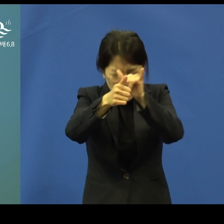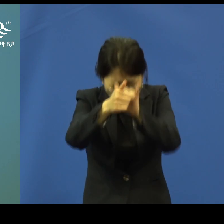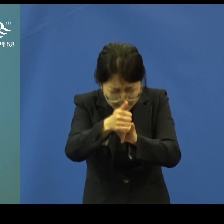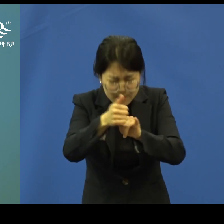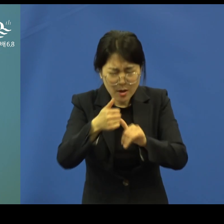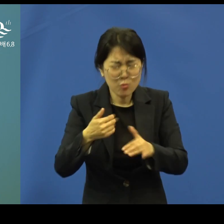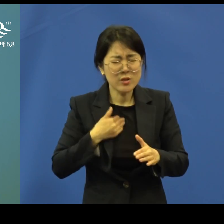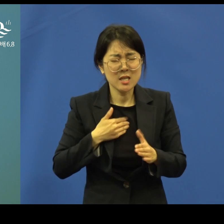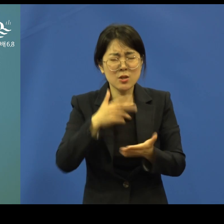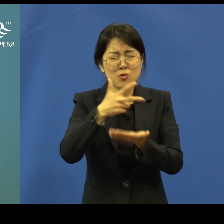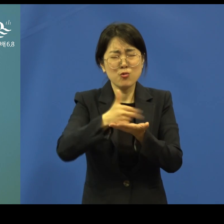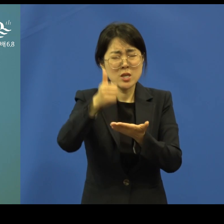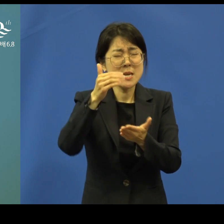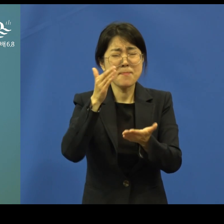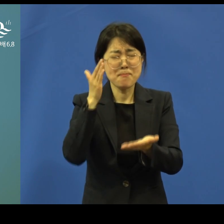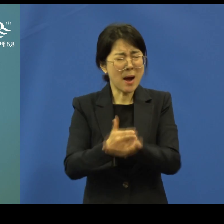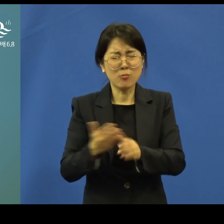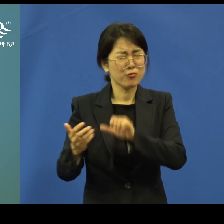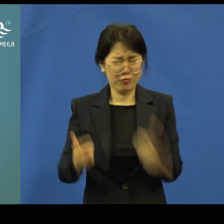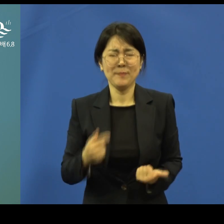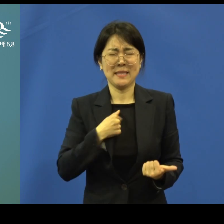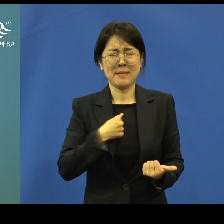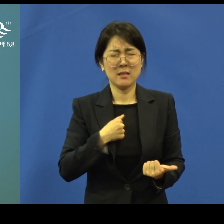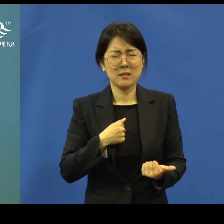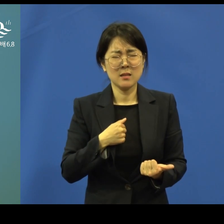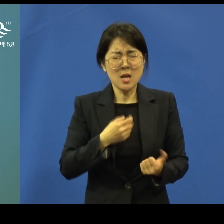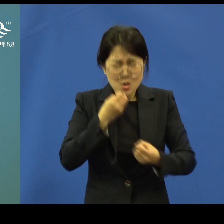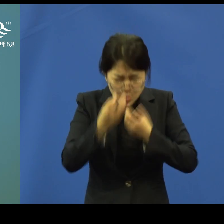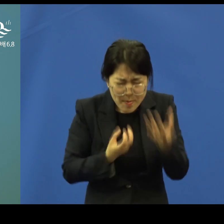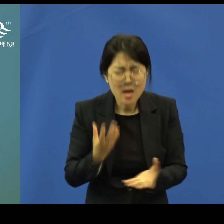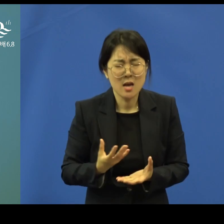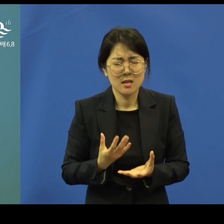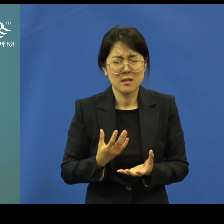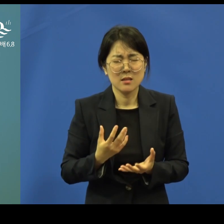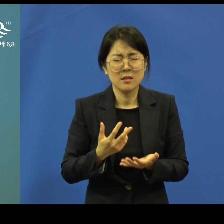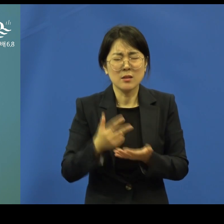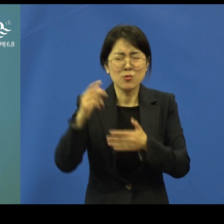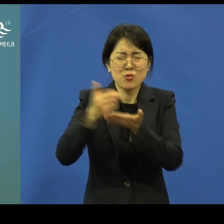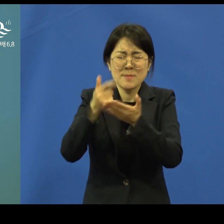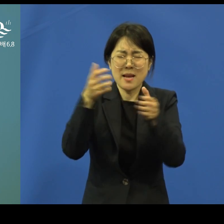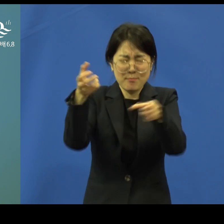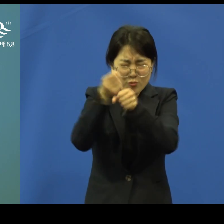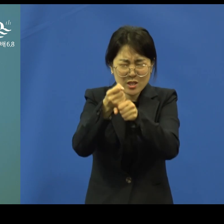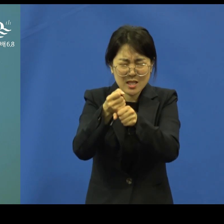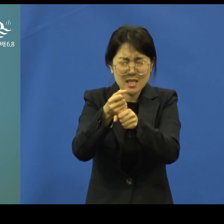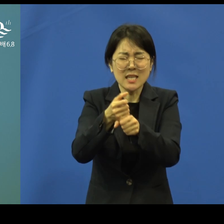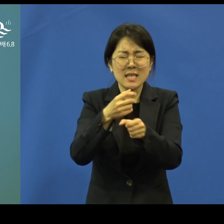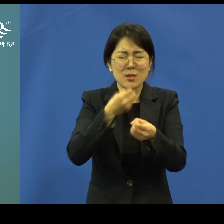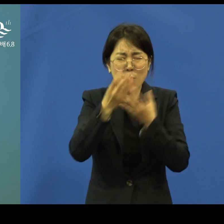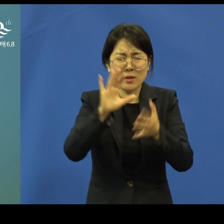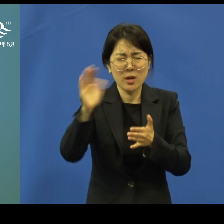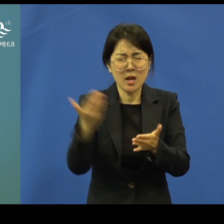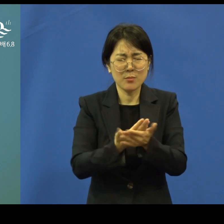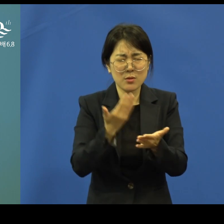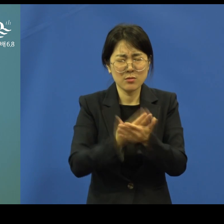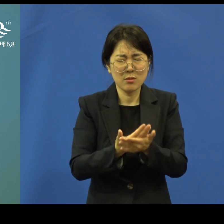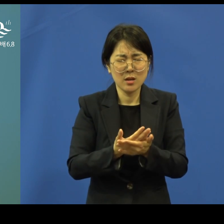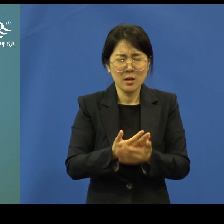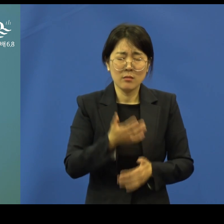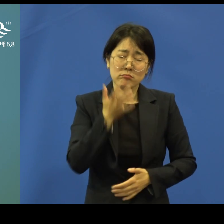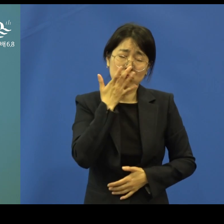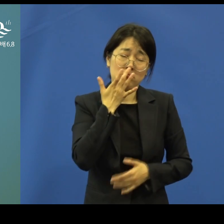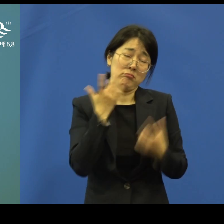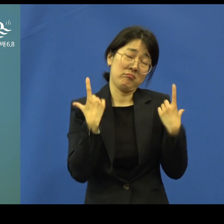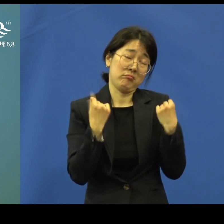외에 다른 길이 없습니다. 그런 선택과 그 고백이 우리 가운데 일어나도록 인도하여 주시옵소서.